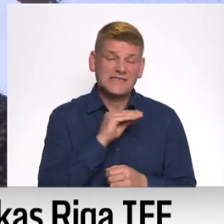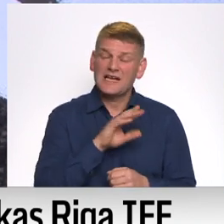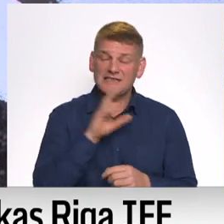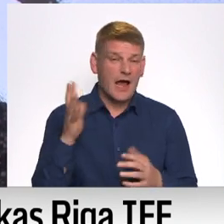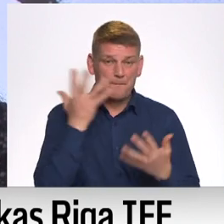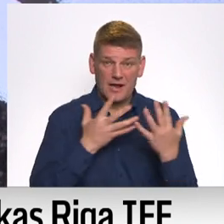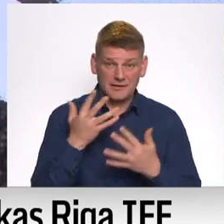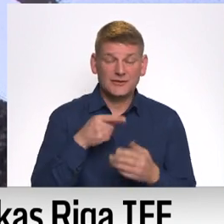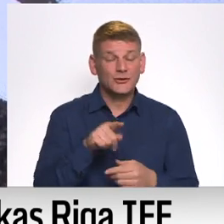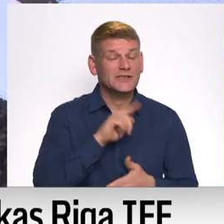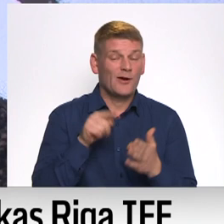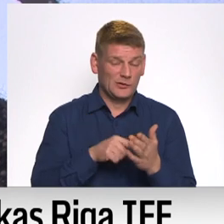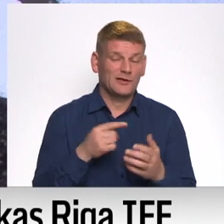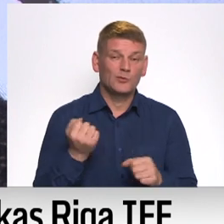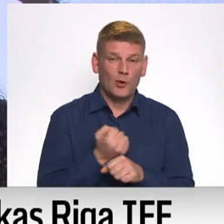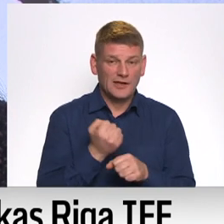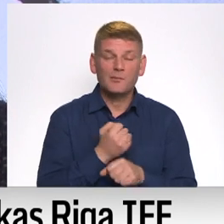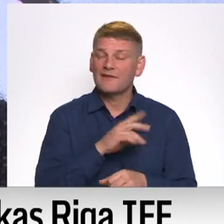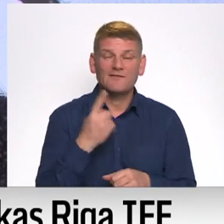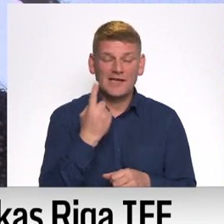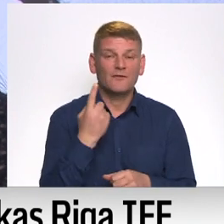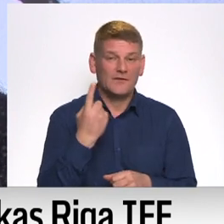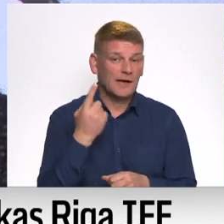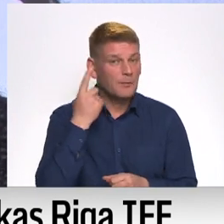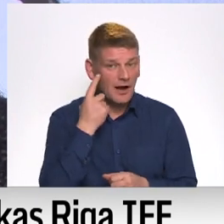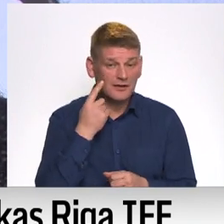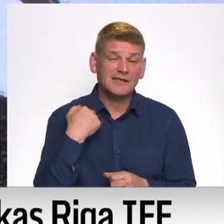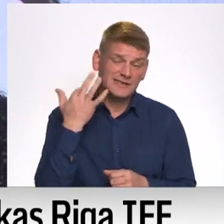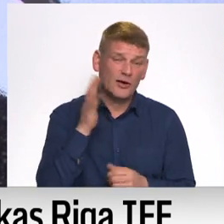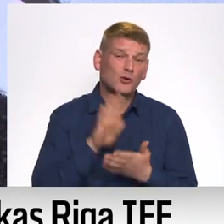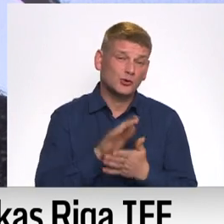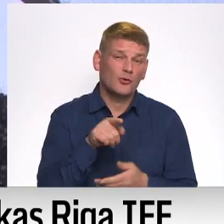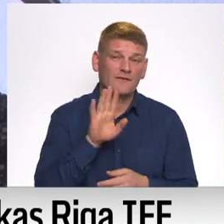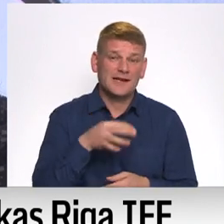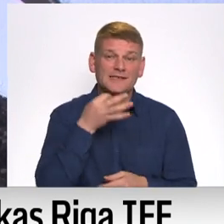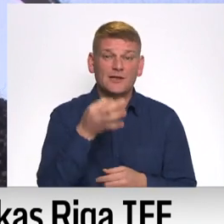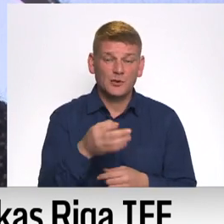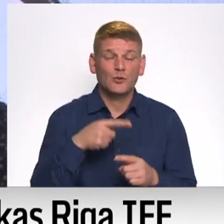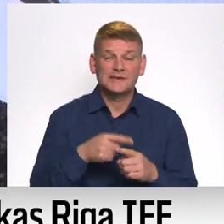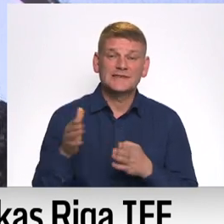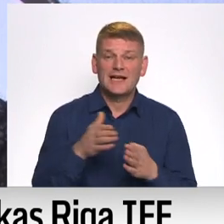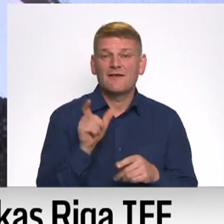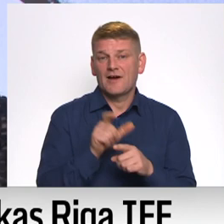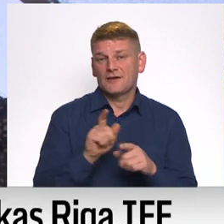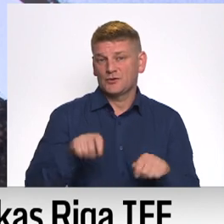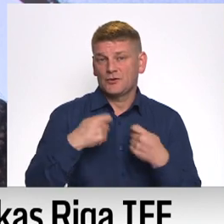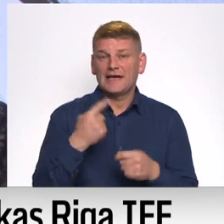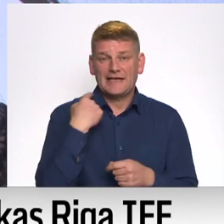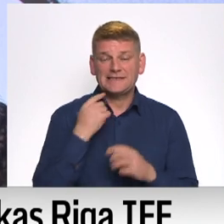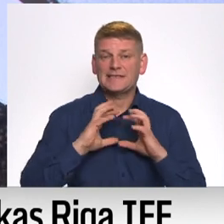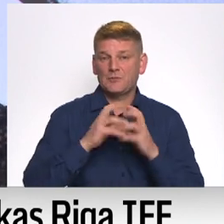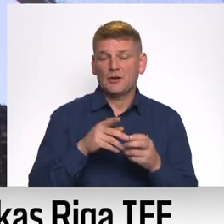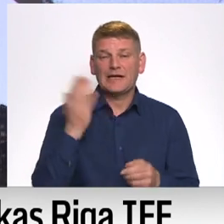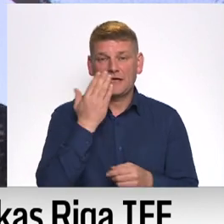domāju, ka šis jautājums nodarbina nevienu vienprātu, un es ceru, ka uz to varēs atbildēt un tādus ceļa vārdus dot Rīgas